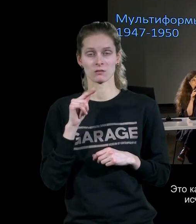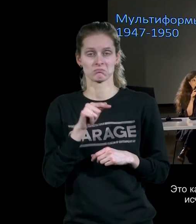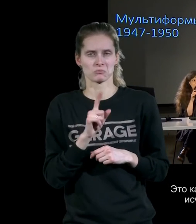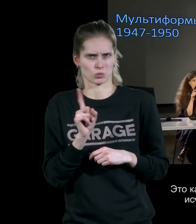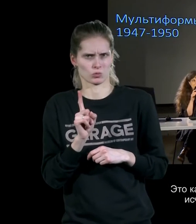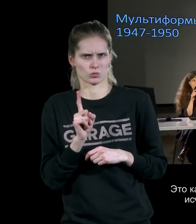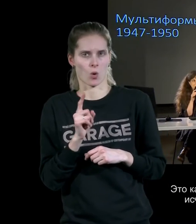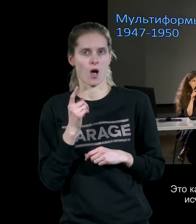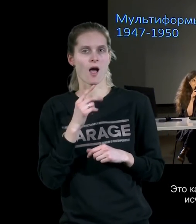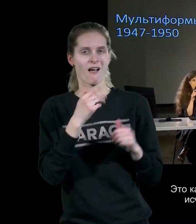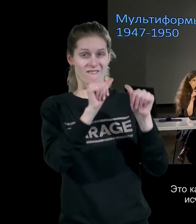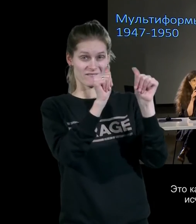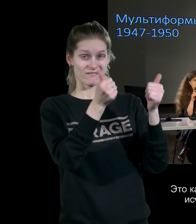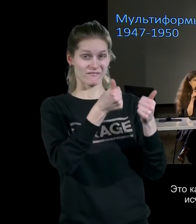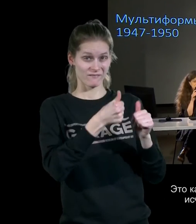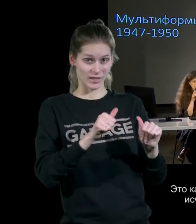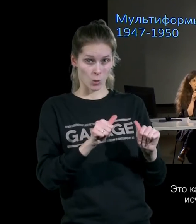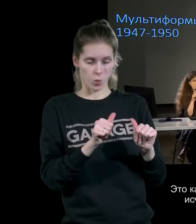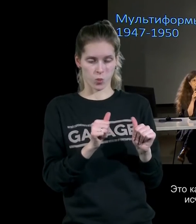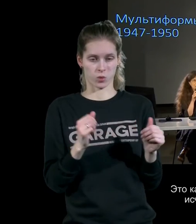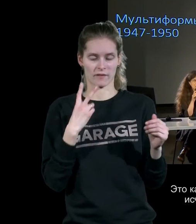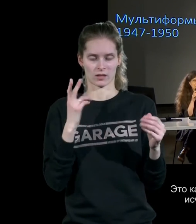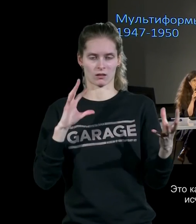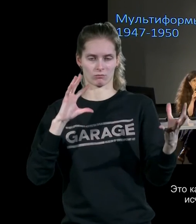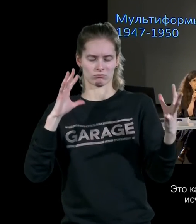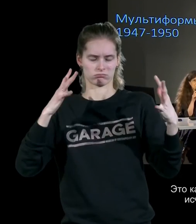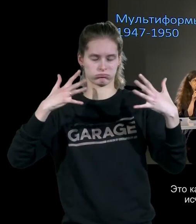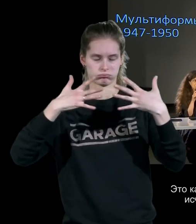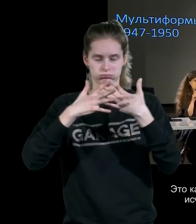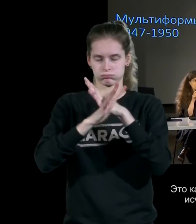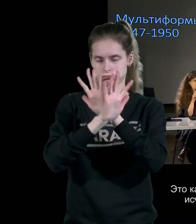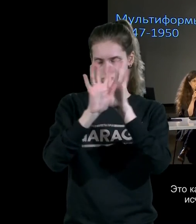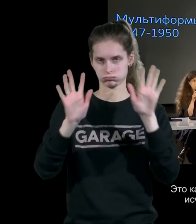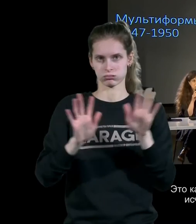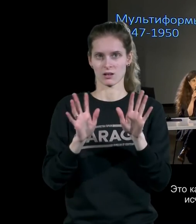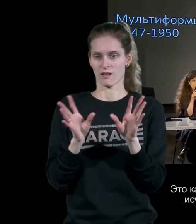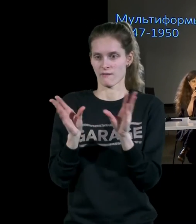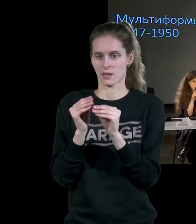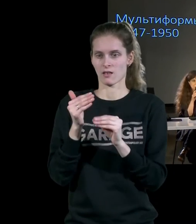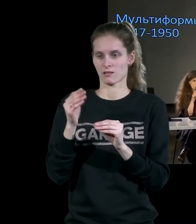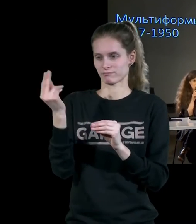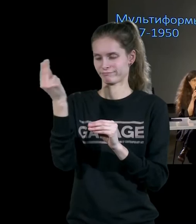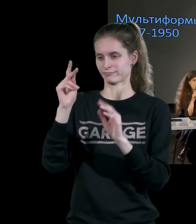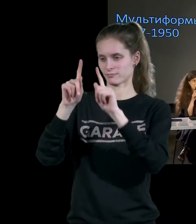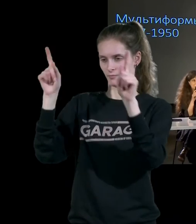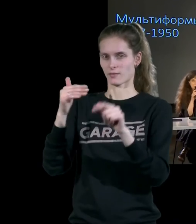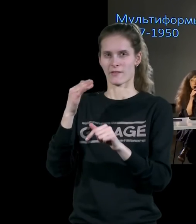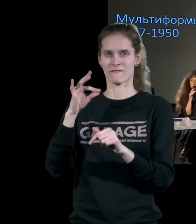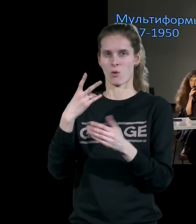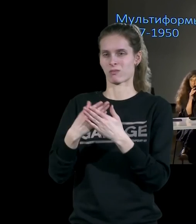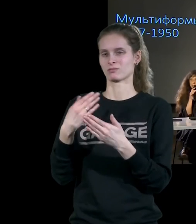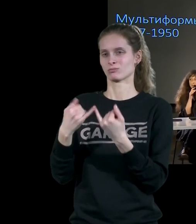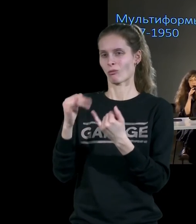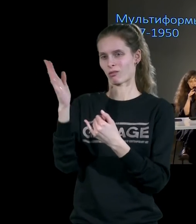уже сливается с фоном, вернее, исчезает деление свойственной фигуративной живописи на фигуру и пространство, в которое